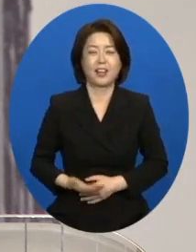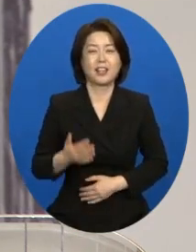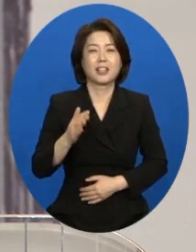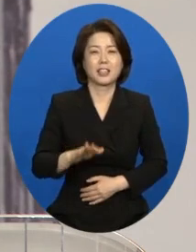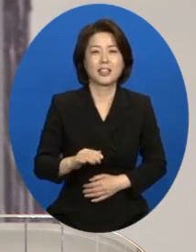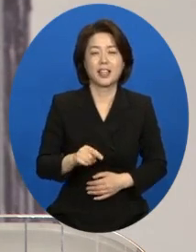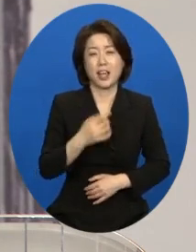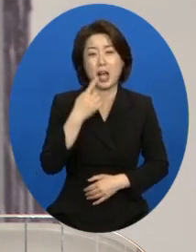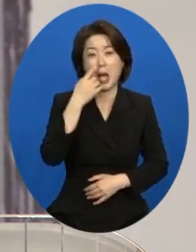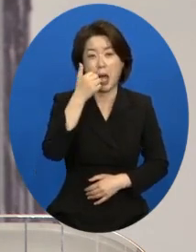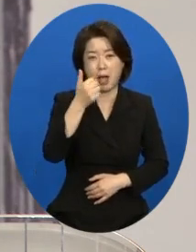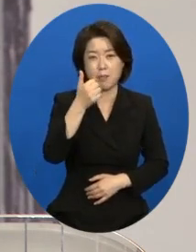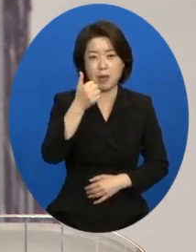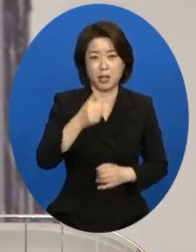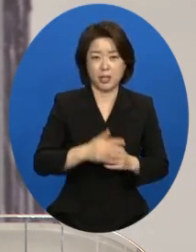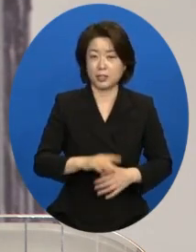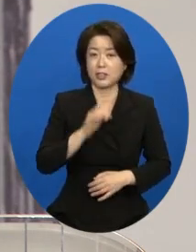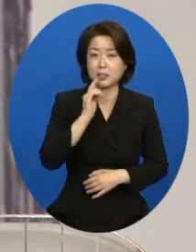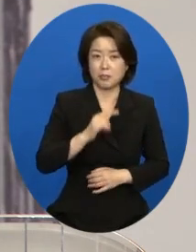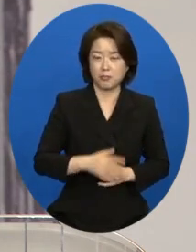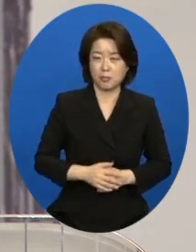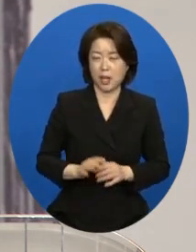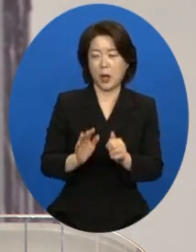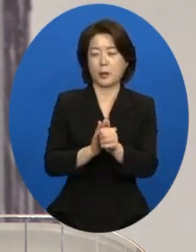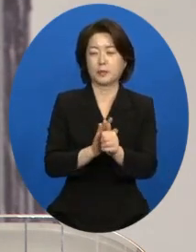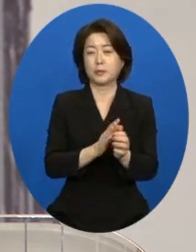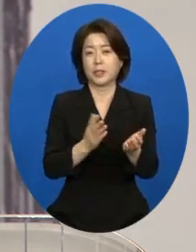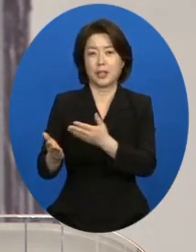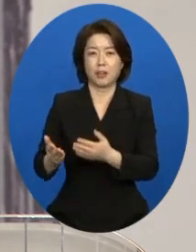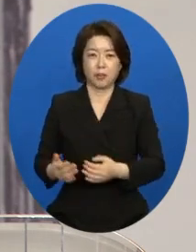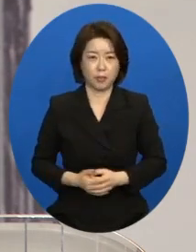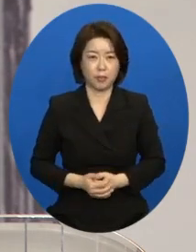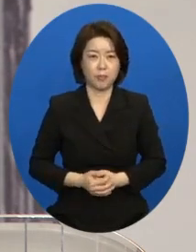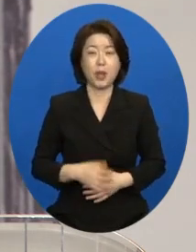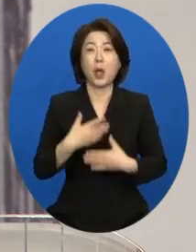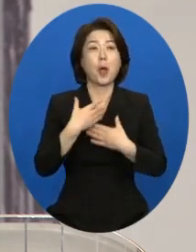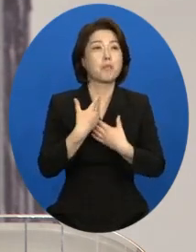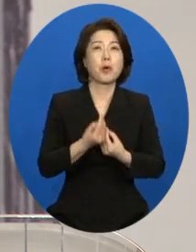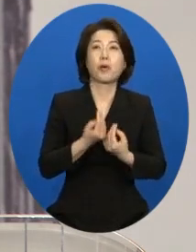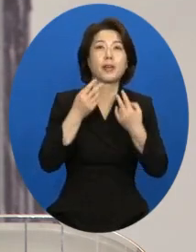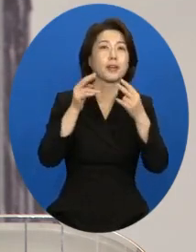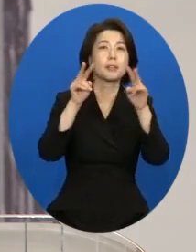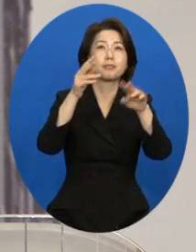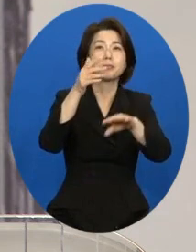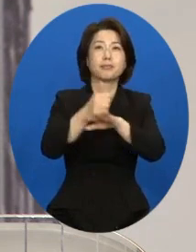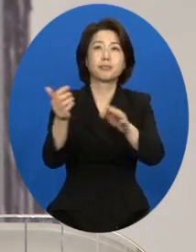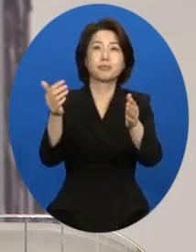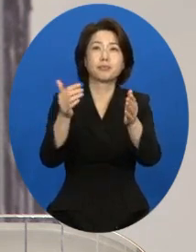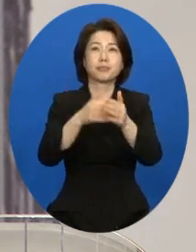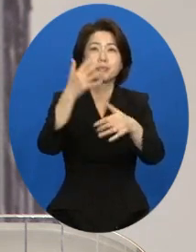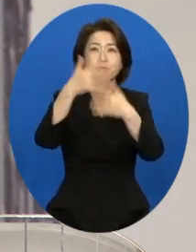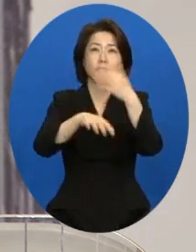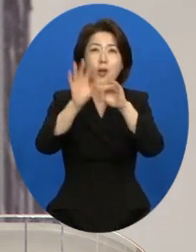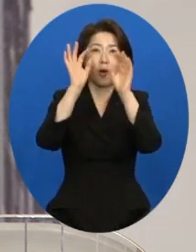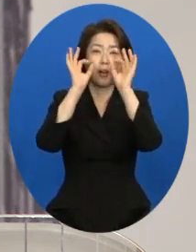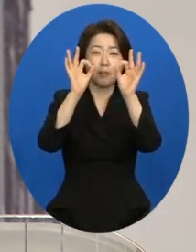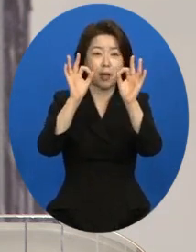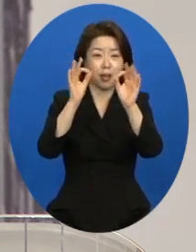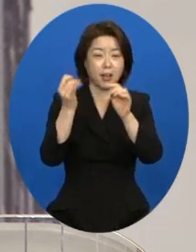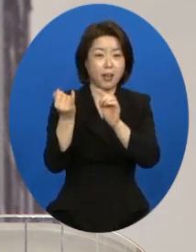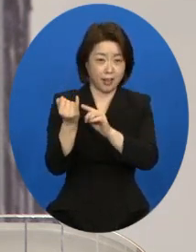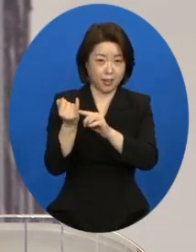그 아빠의 그 말에 위안을 얹고 너무나 평온하게 끝까지 영화를